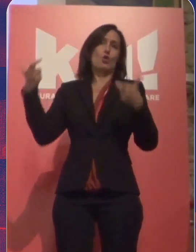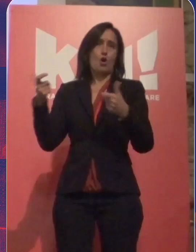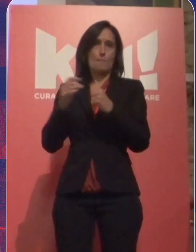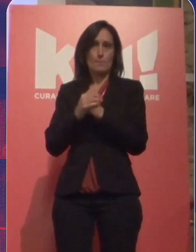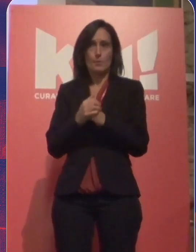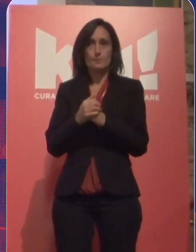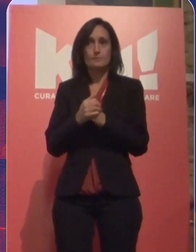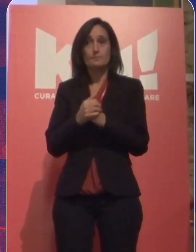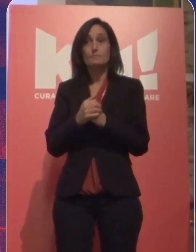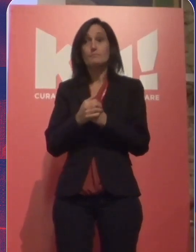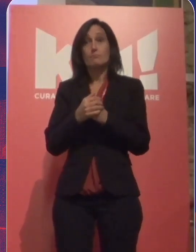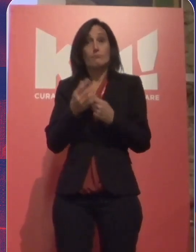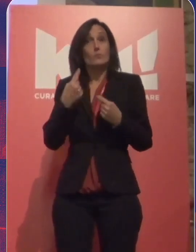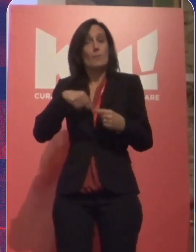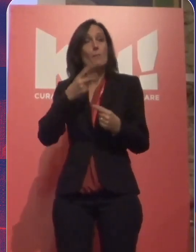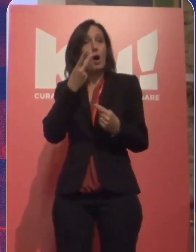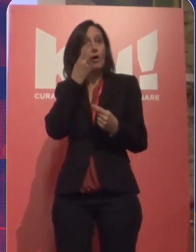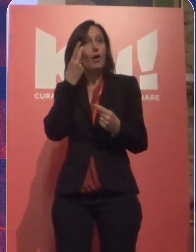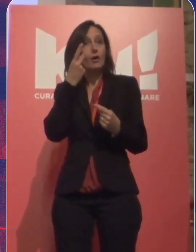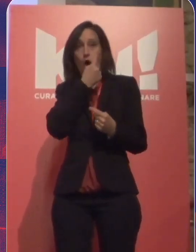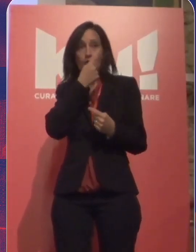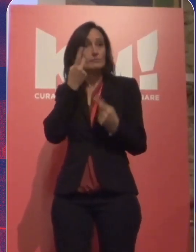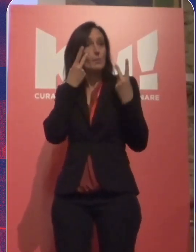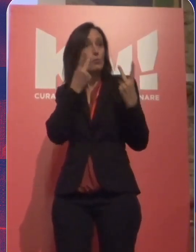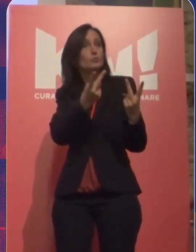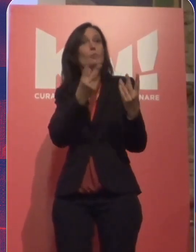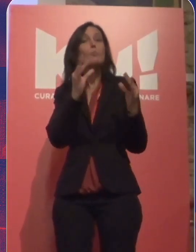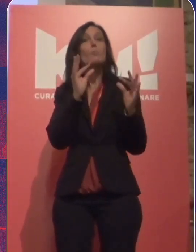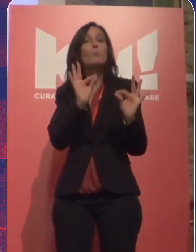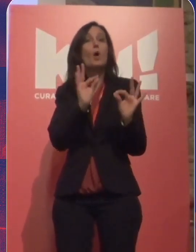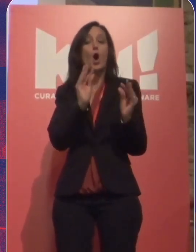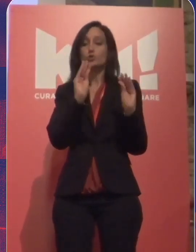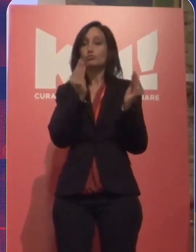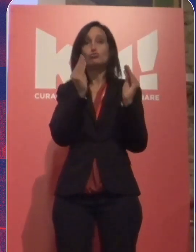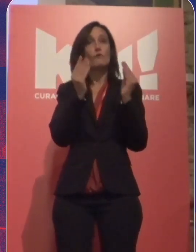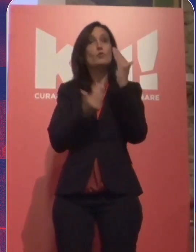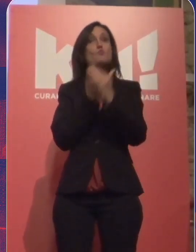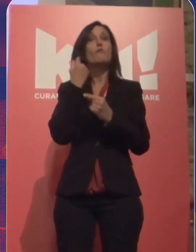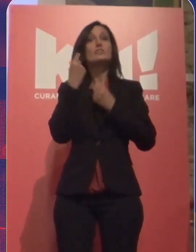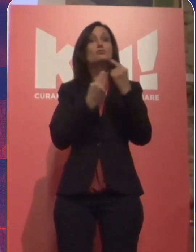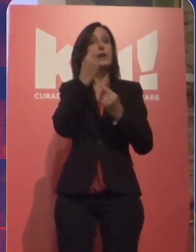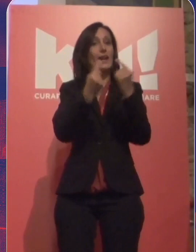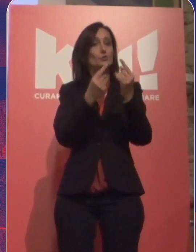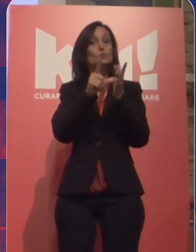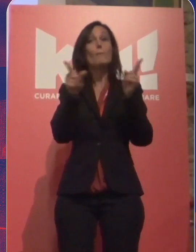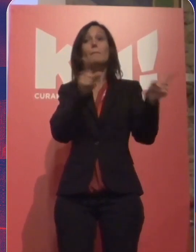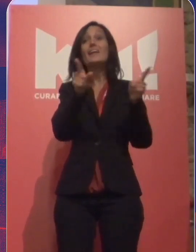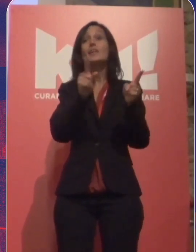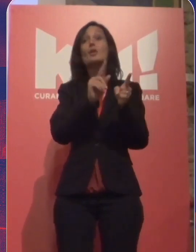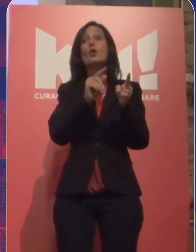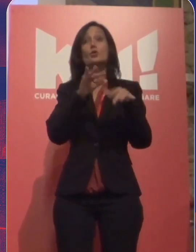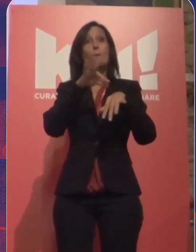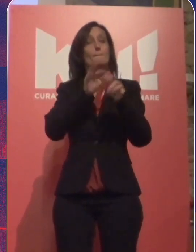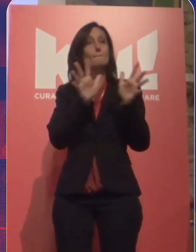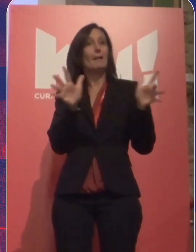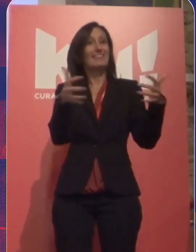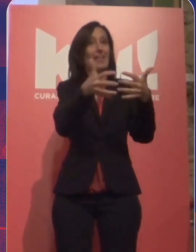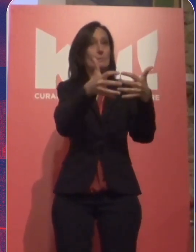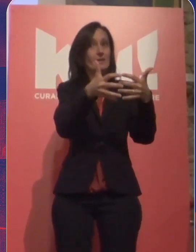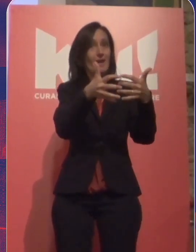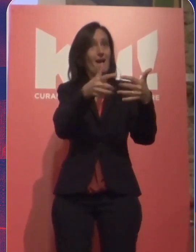anoressici soprattutto nelle nuove generazioni durante questo tempo pandemico enorme